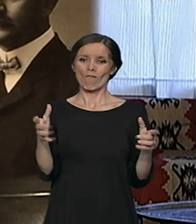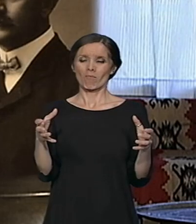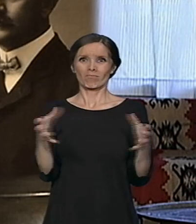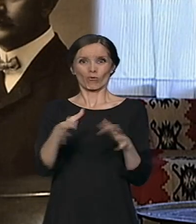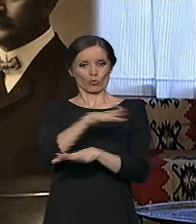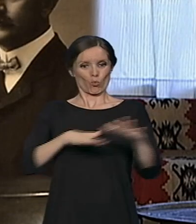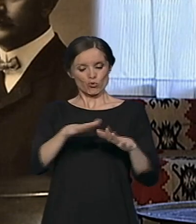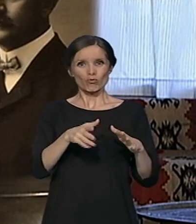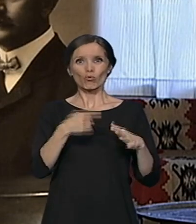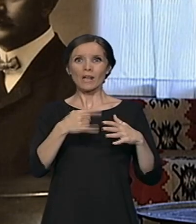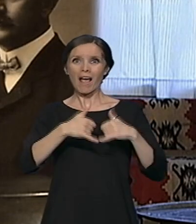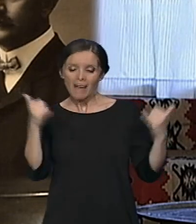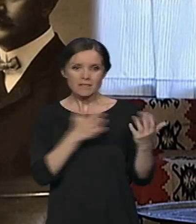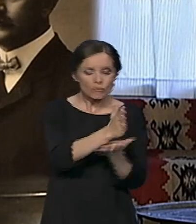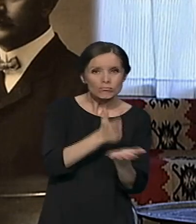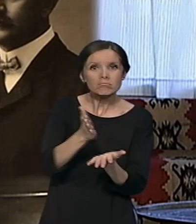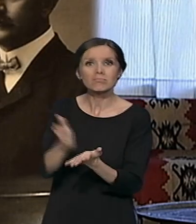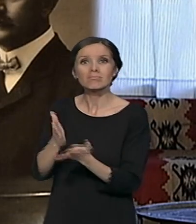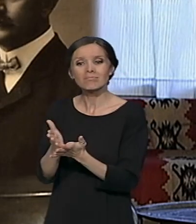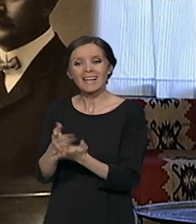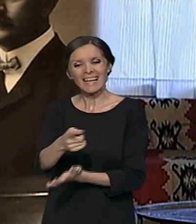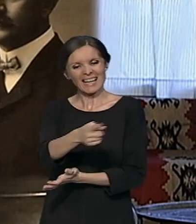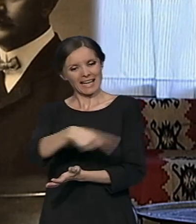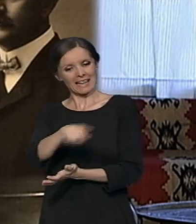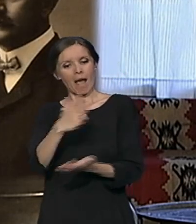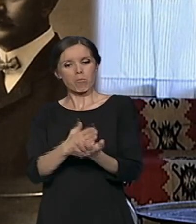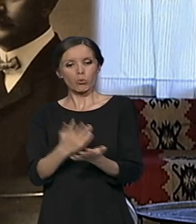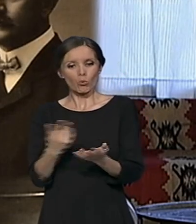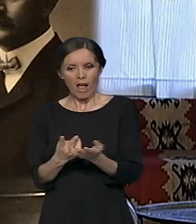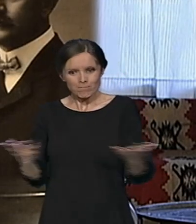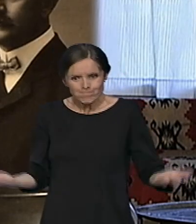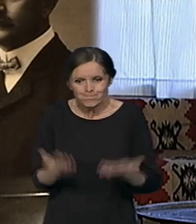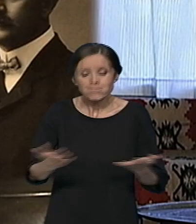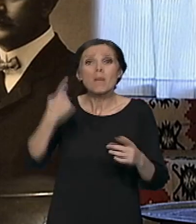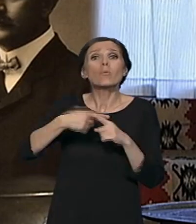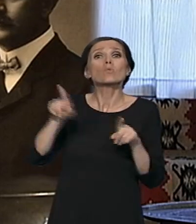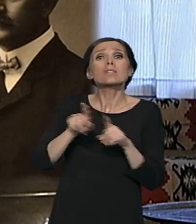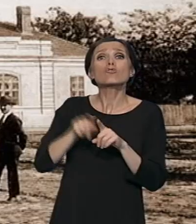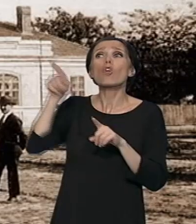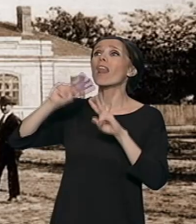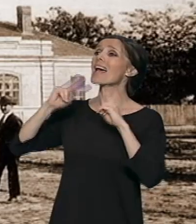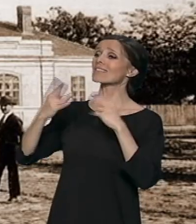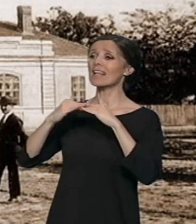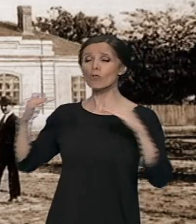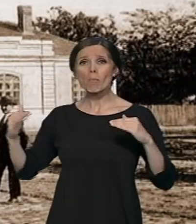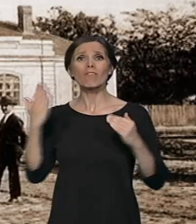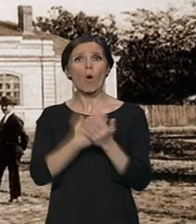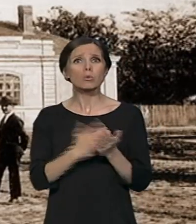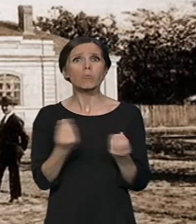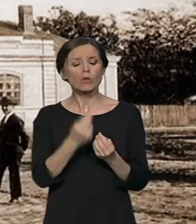i da u stvari negde budu neki pioniri i na svetskom nivou.